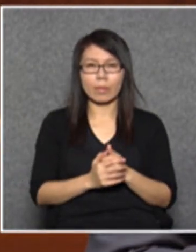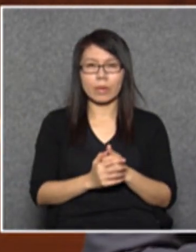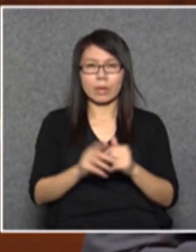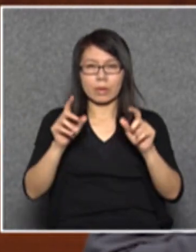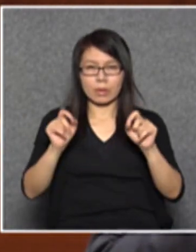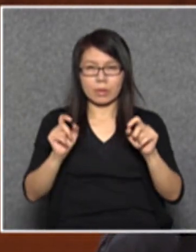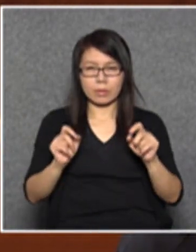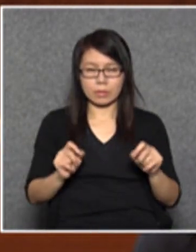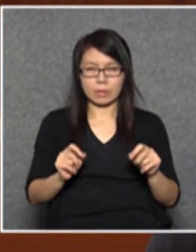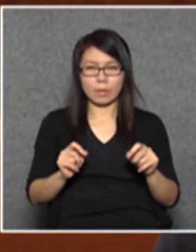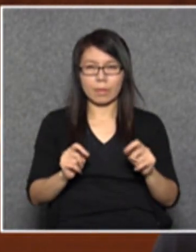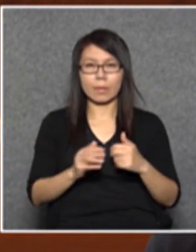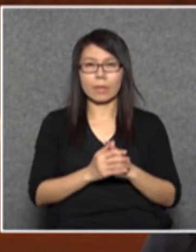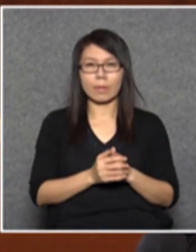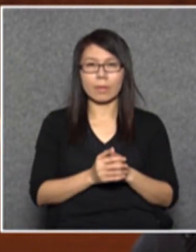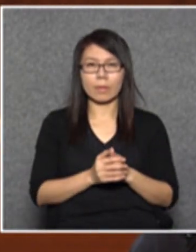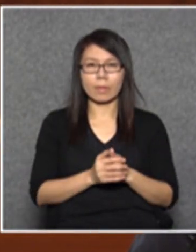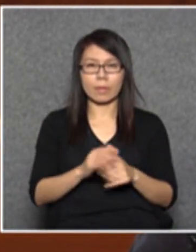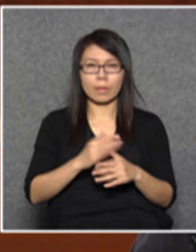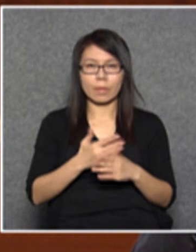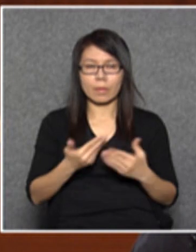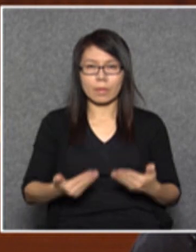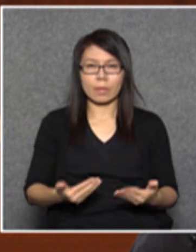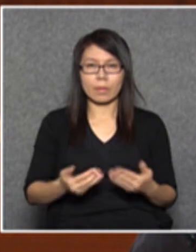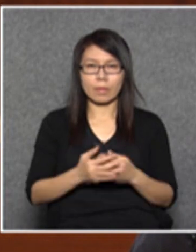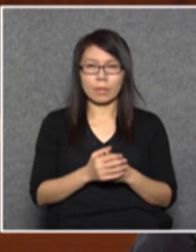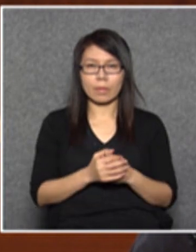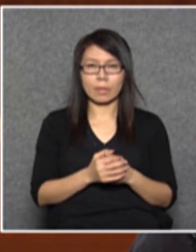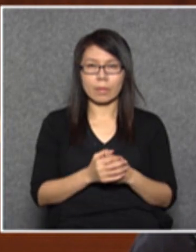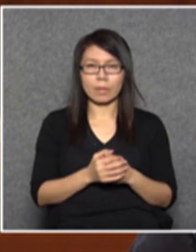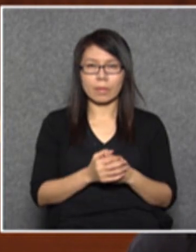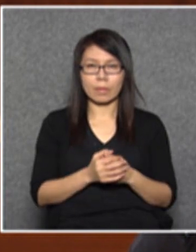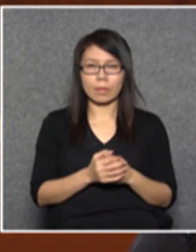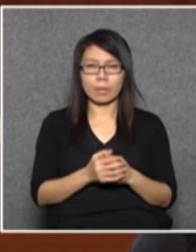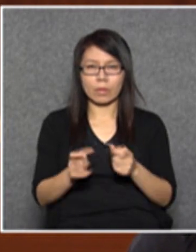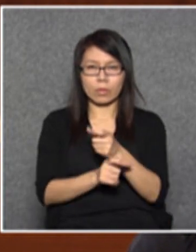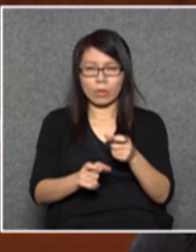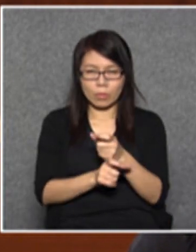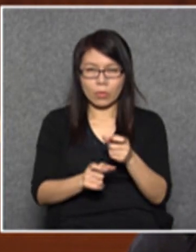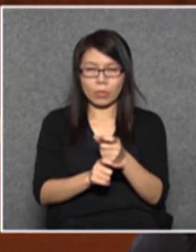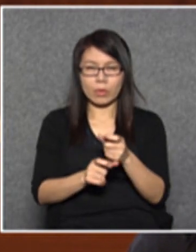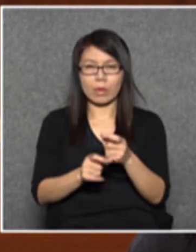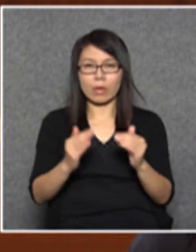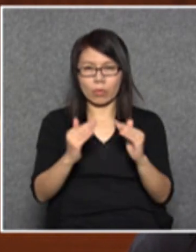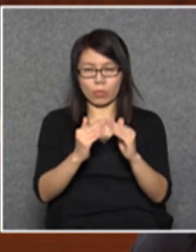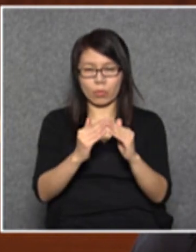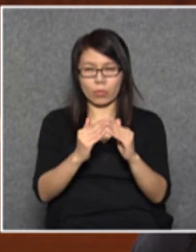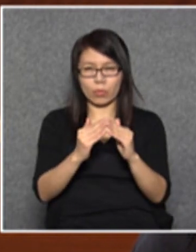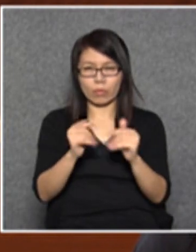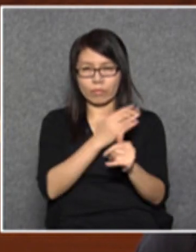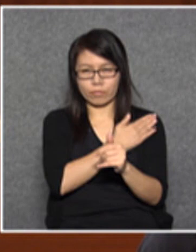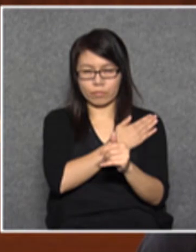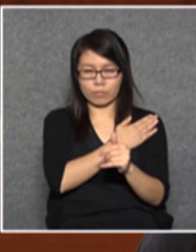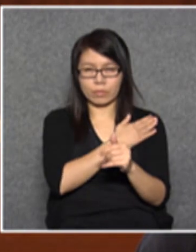呢，就是將現在商務及經濟局所負責